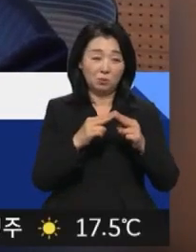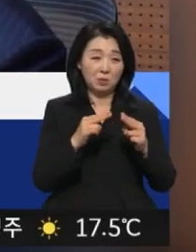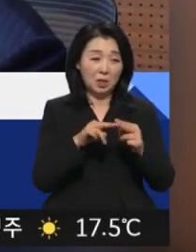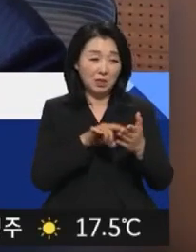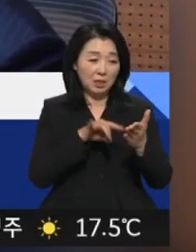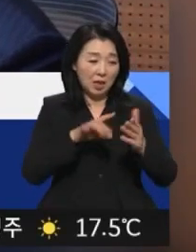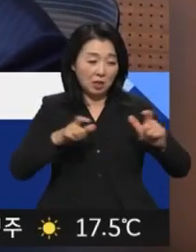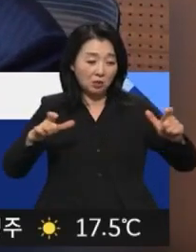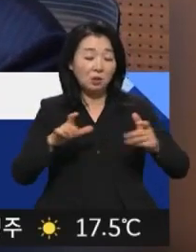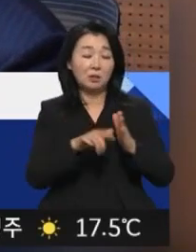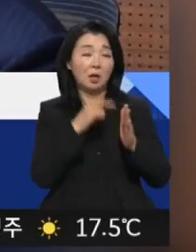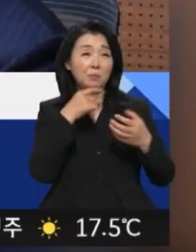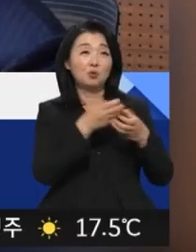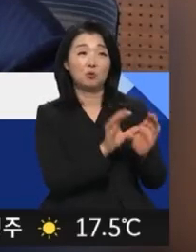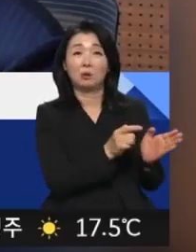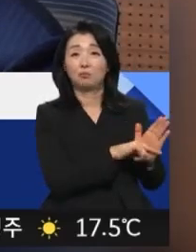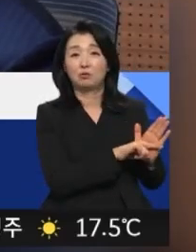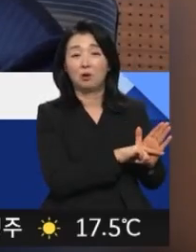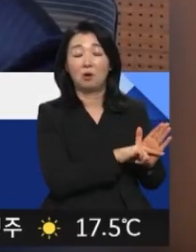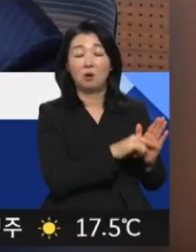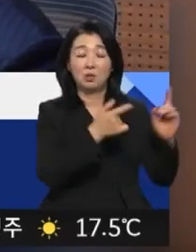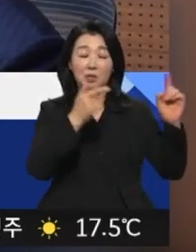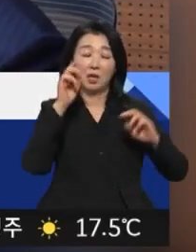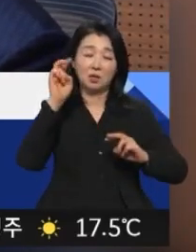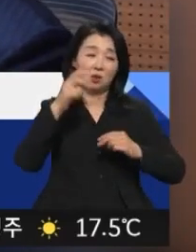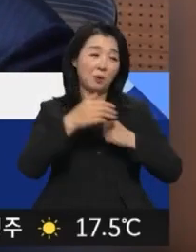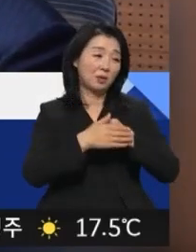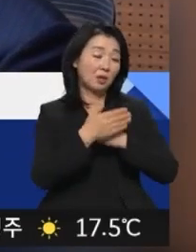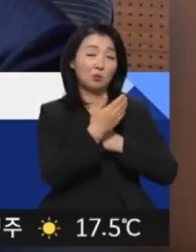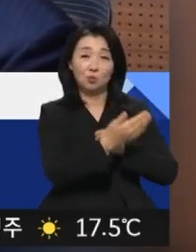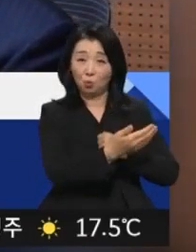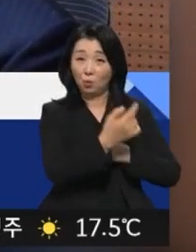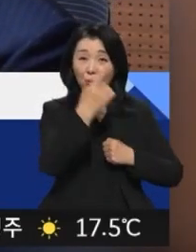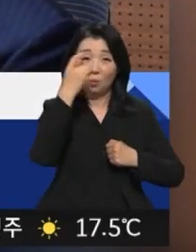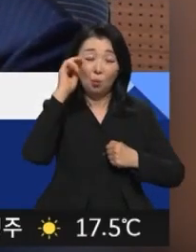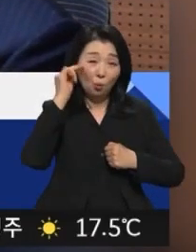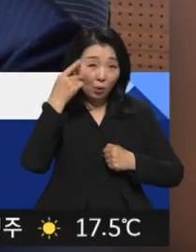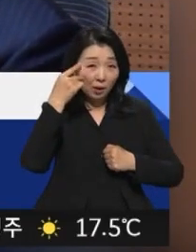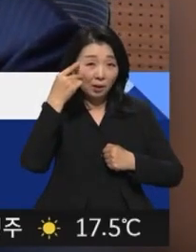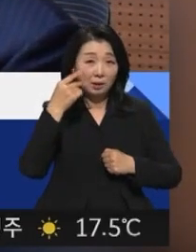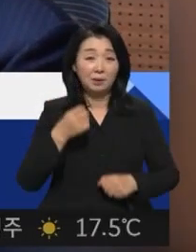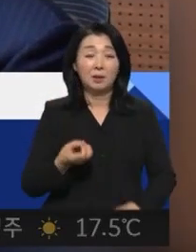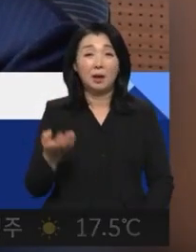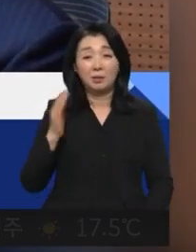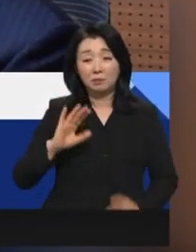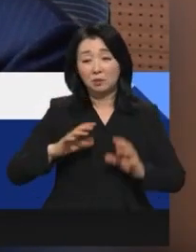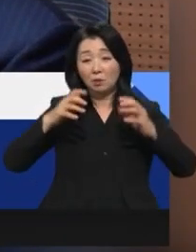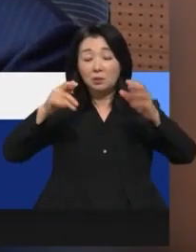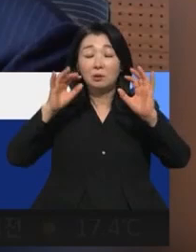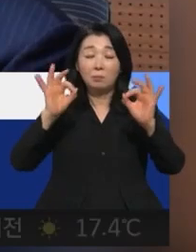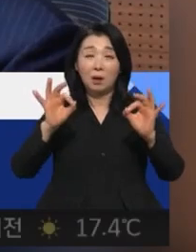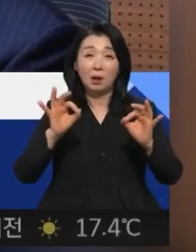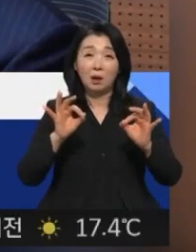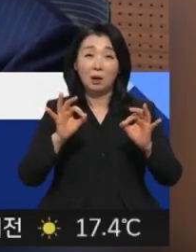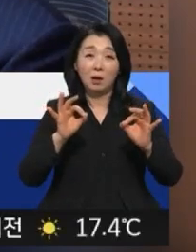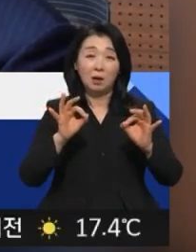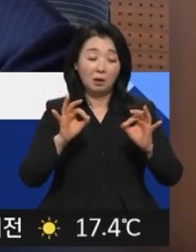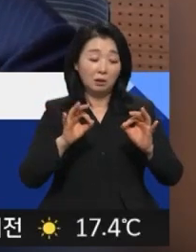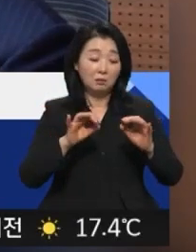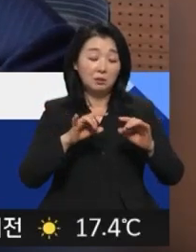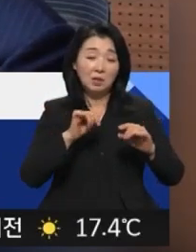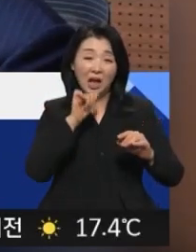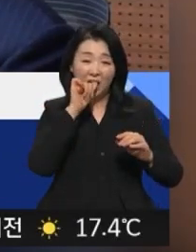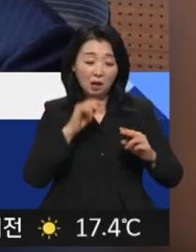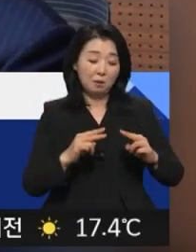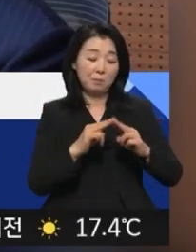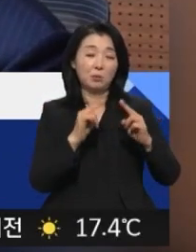좀 부정적인 의견이 있었거든요. 이거 대기업 혜택 많이 주는 거 아니냐. 네. 그런데 이게 전 세계적으로 반도체 시장이 좀